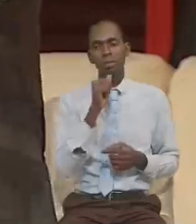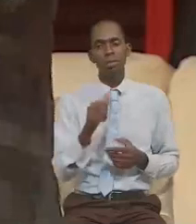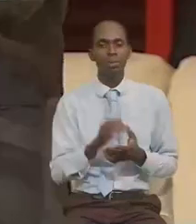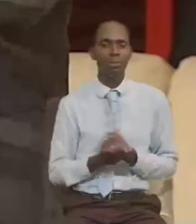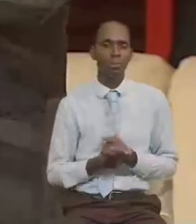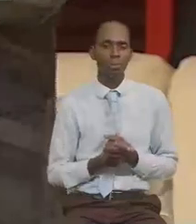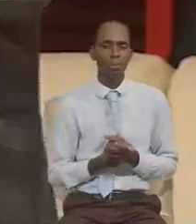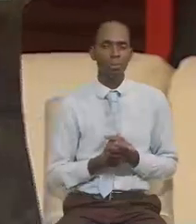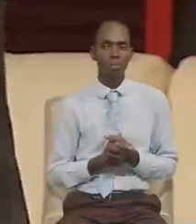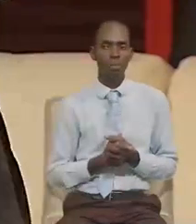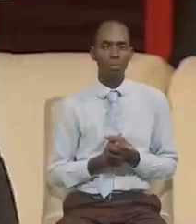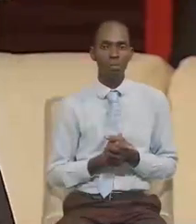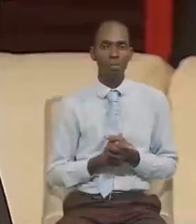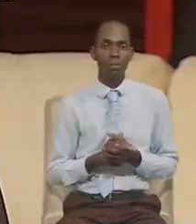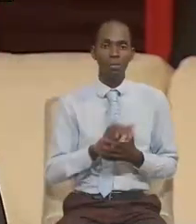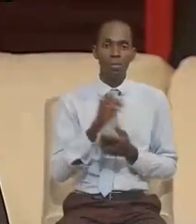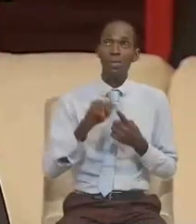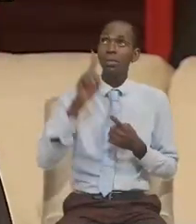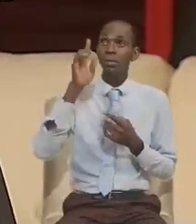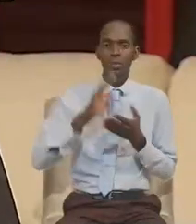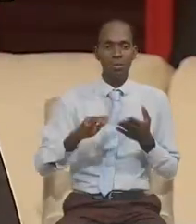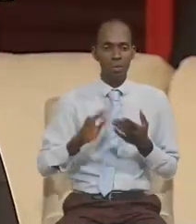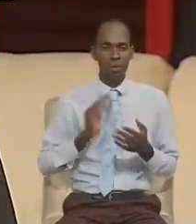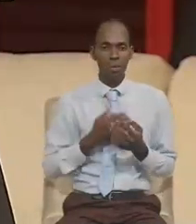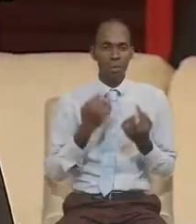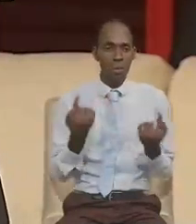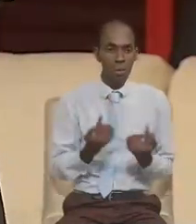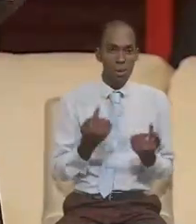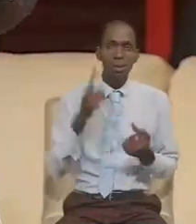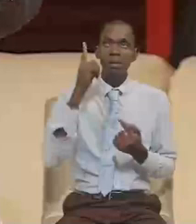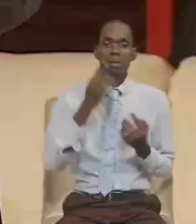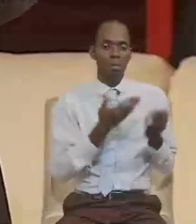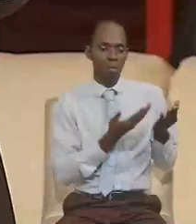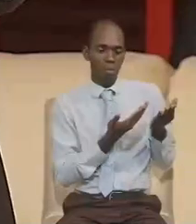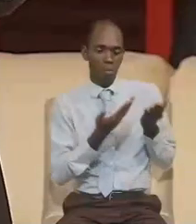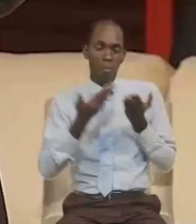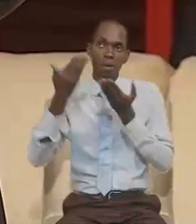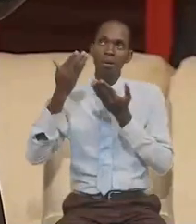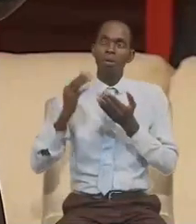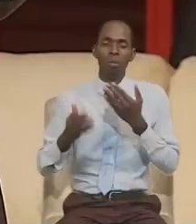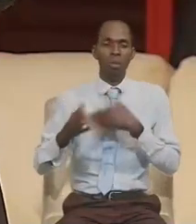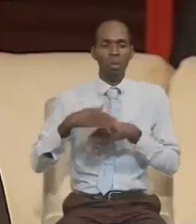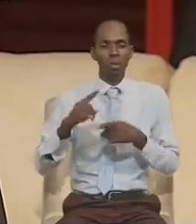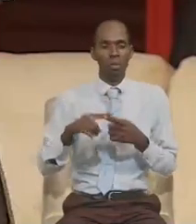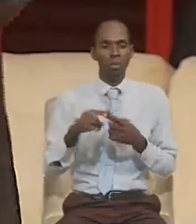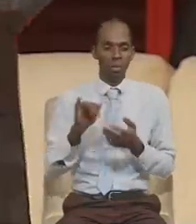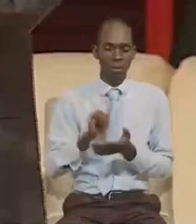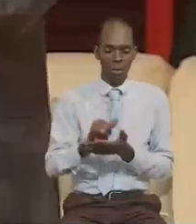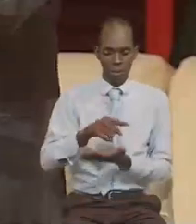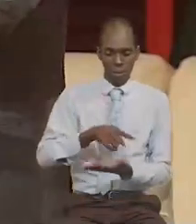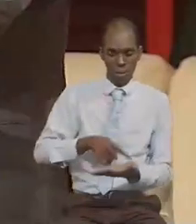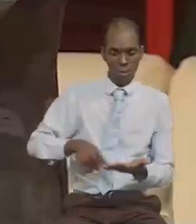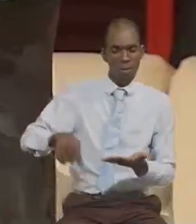Car il pardonne nos péchés, il nous ramène dans ce cercle. Et dans ce